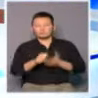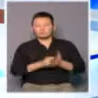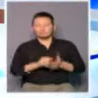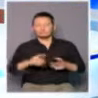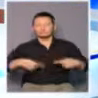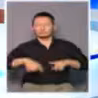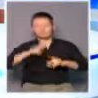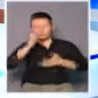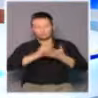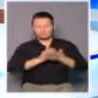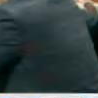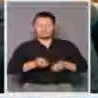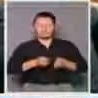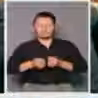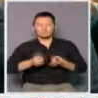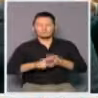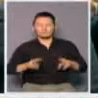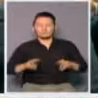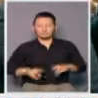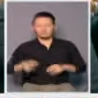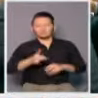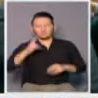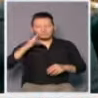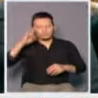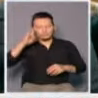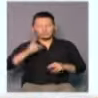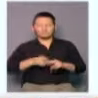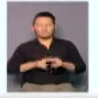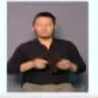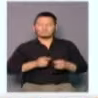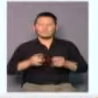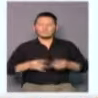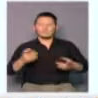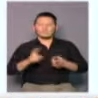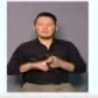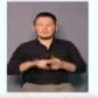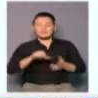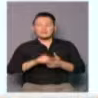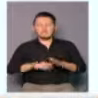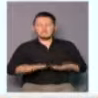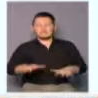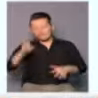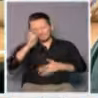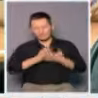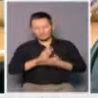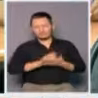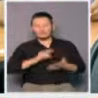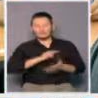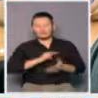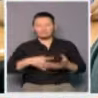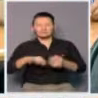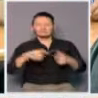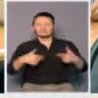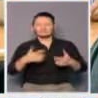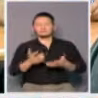Академии государственного управления при президенте Республики Казахстан. В мероприятии приняли участие местные государственные служащие. Они сдали